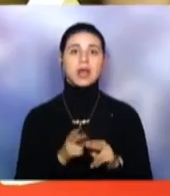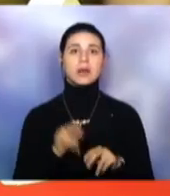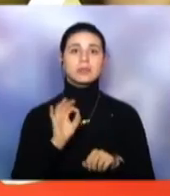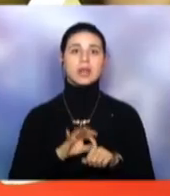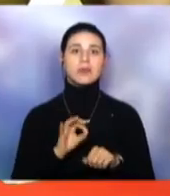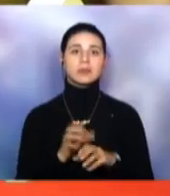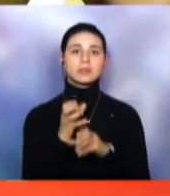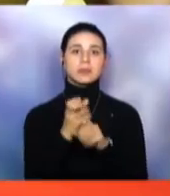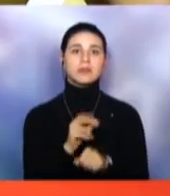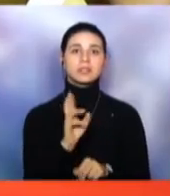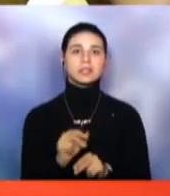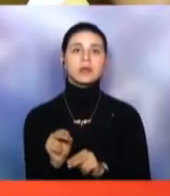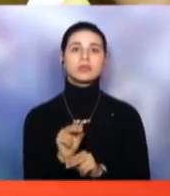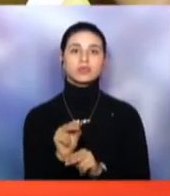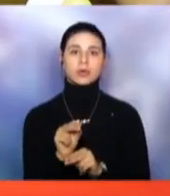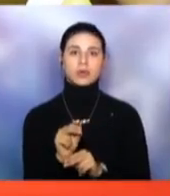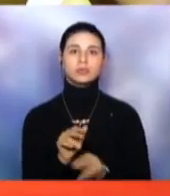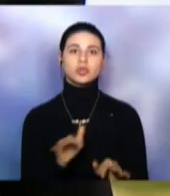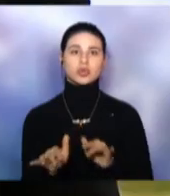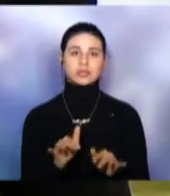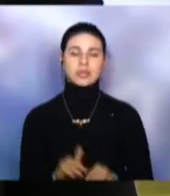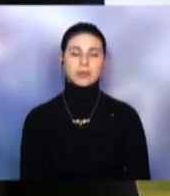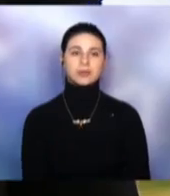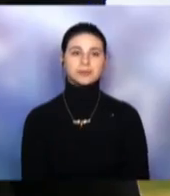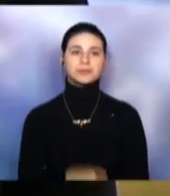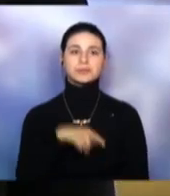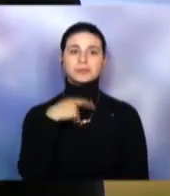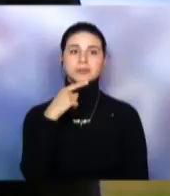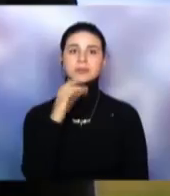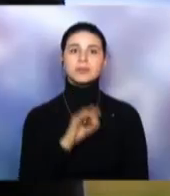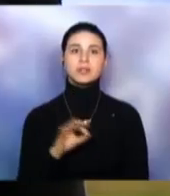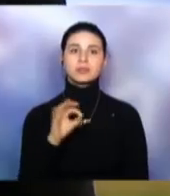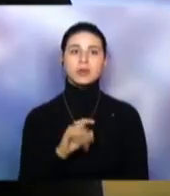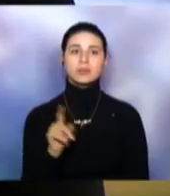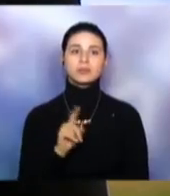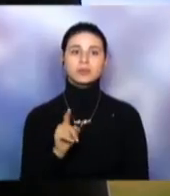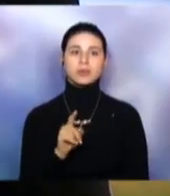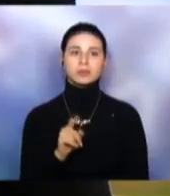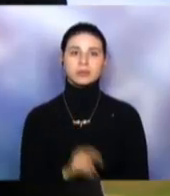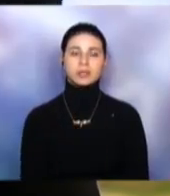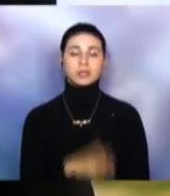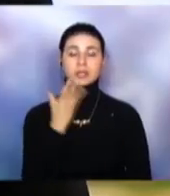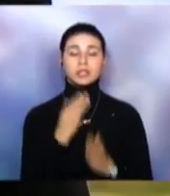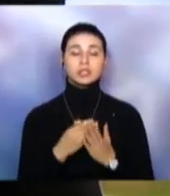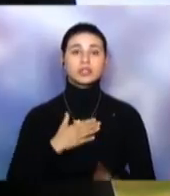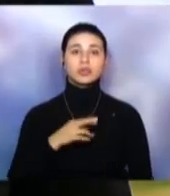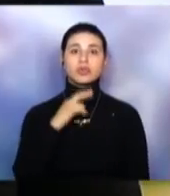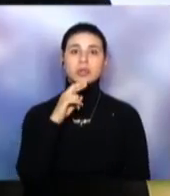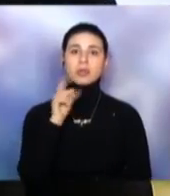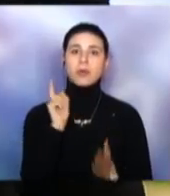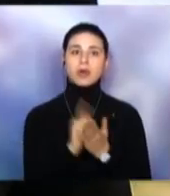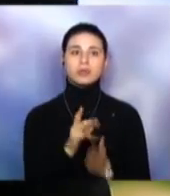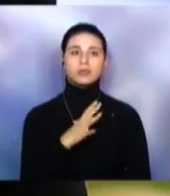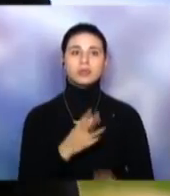დაავადებების პრევენციის და მკურნალობის ღონისძიებები. საუბარია იმაზე, რომ გააქტიურდეს ჩვენი ყურადღება